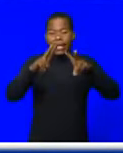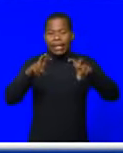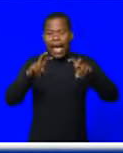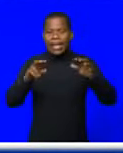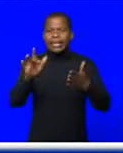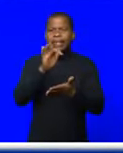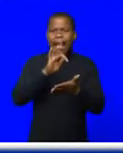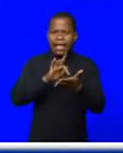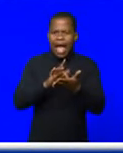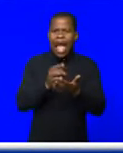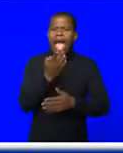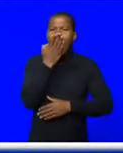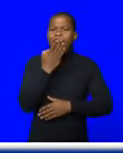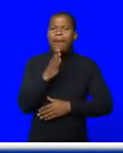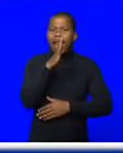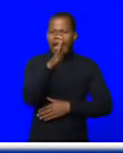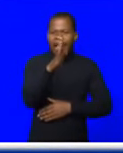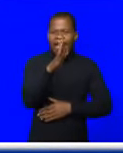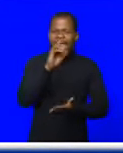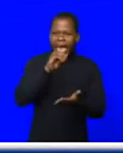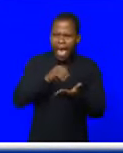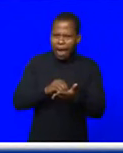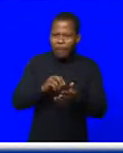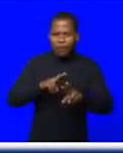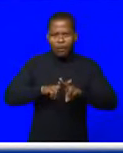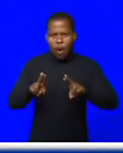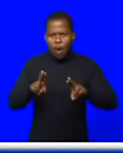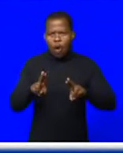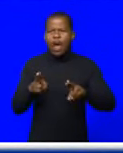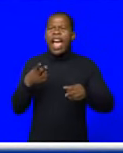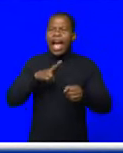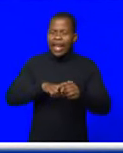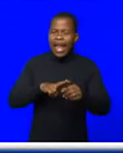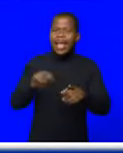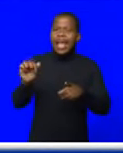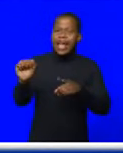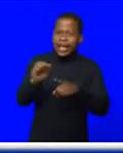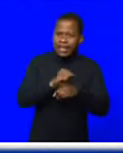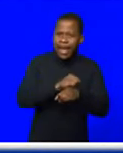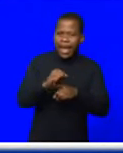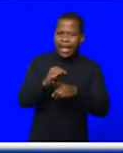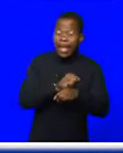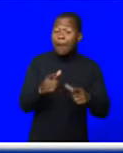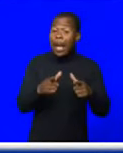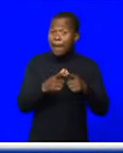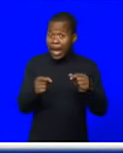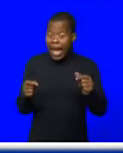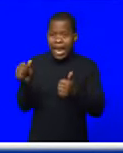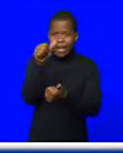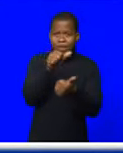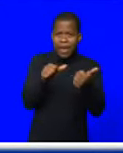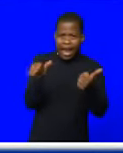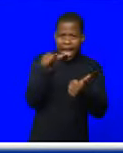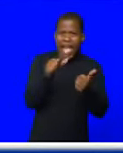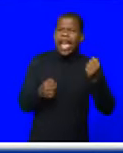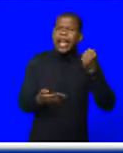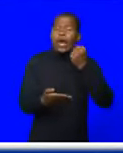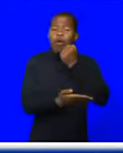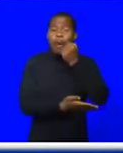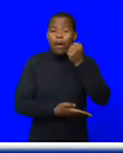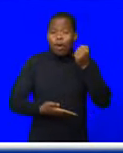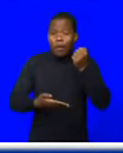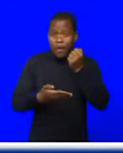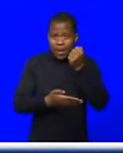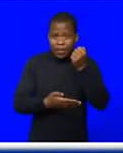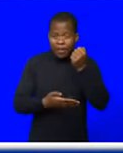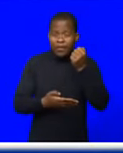ku train wala sitawu bese sina sibukela le kuma communities ethu si the 70